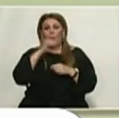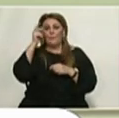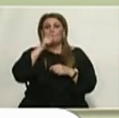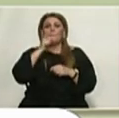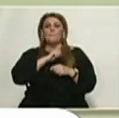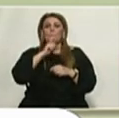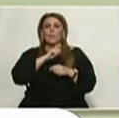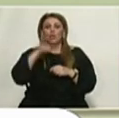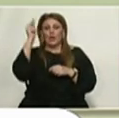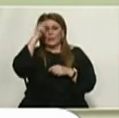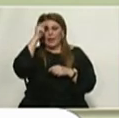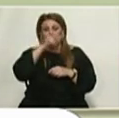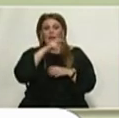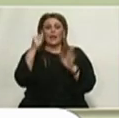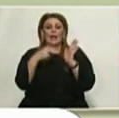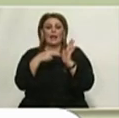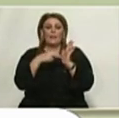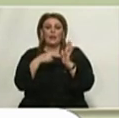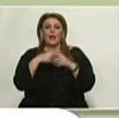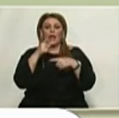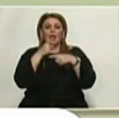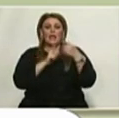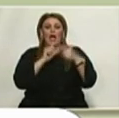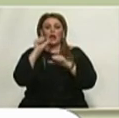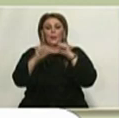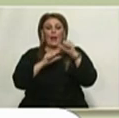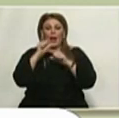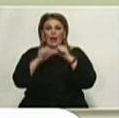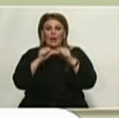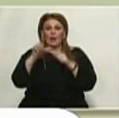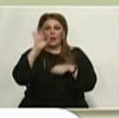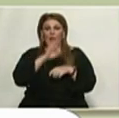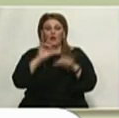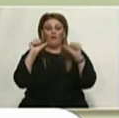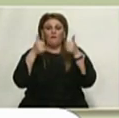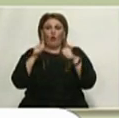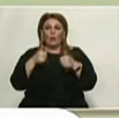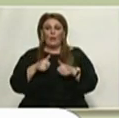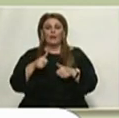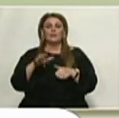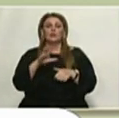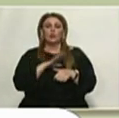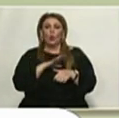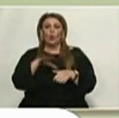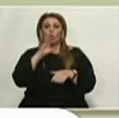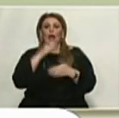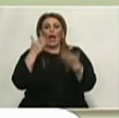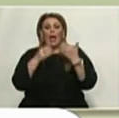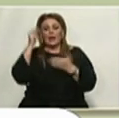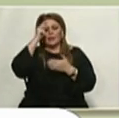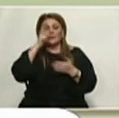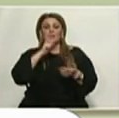sistemində qiymətləndirmə yarım illik üzrə aralıq qiymətləndirmə formasında aparılır. Əgər